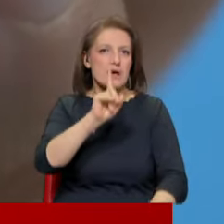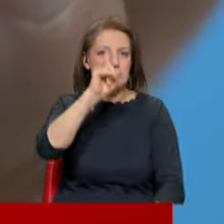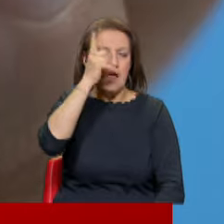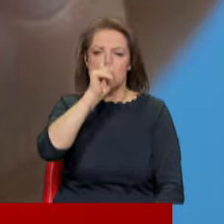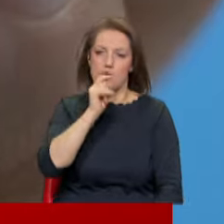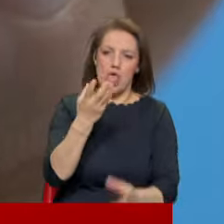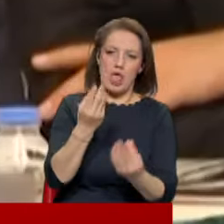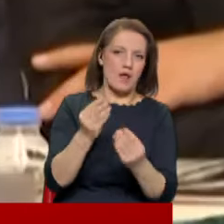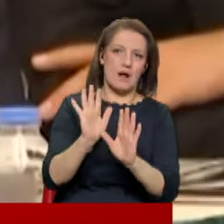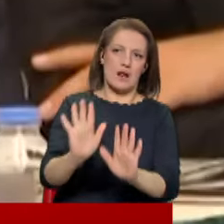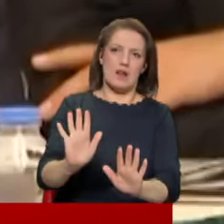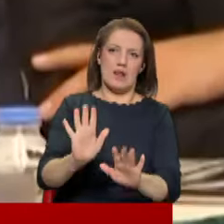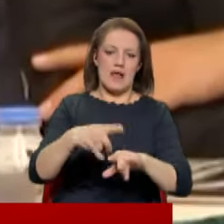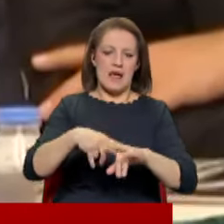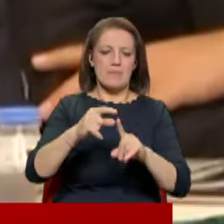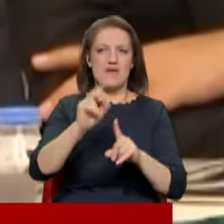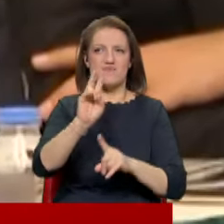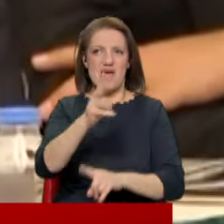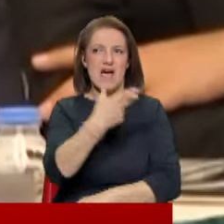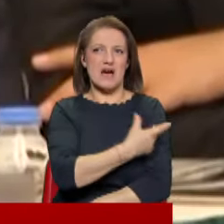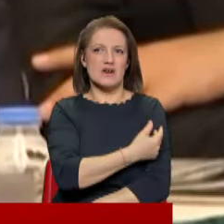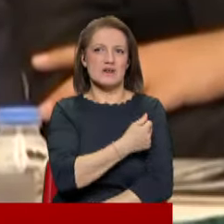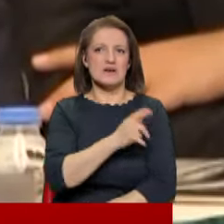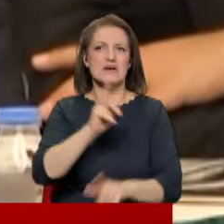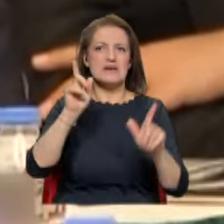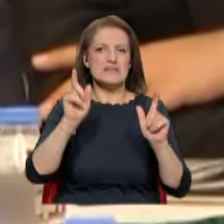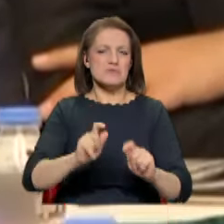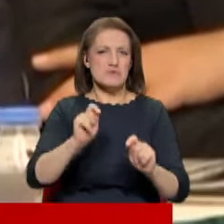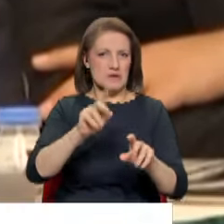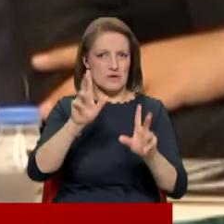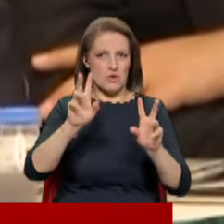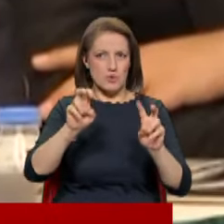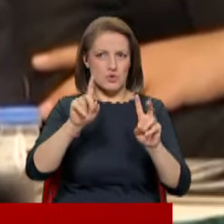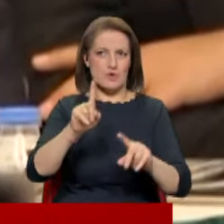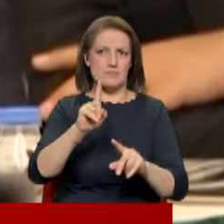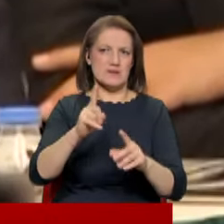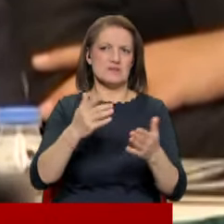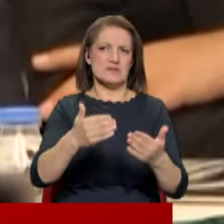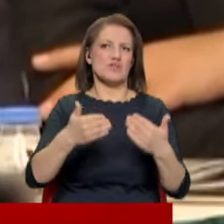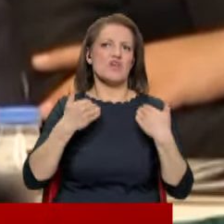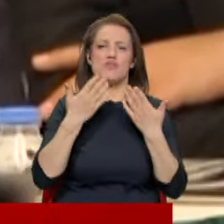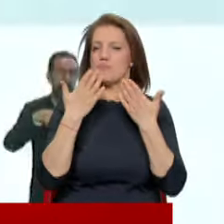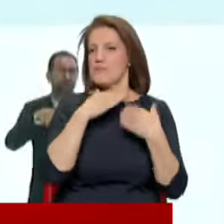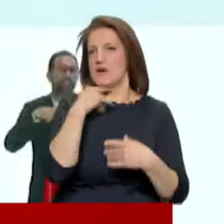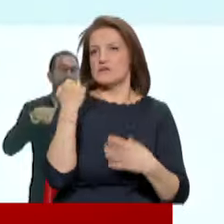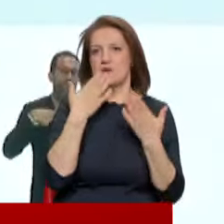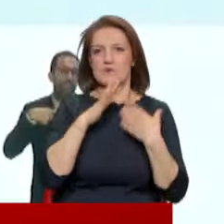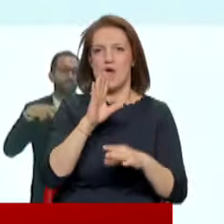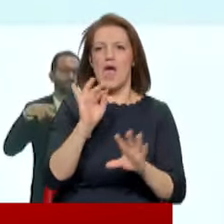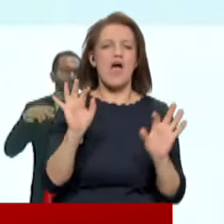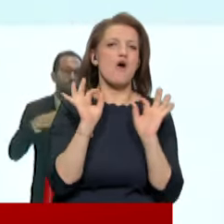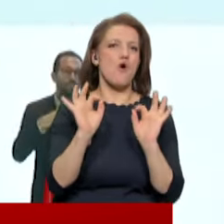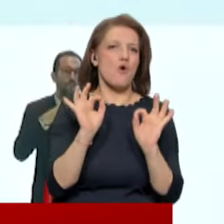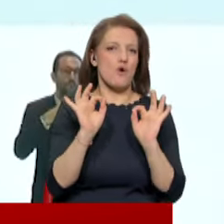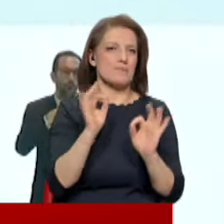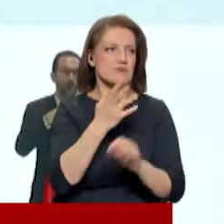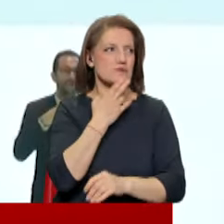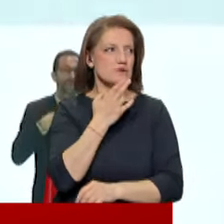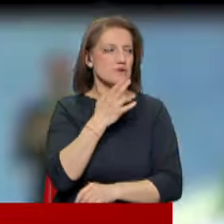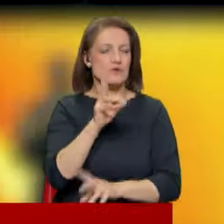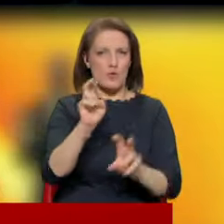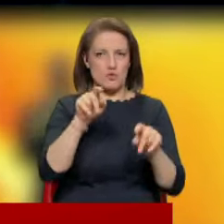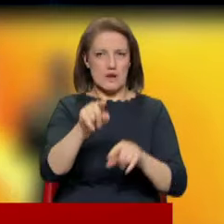vaat olarak kaldı. HPV aşısının uygulanması konusunda da bir çekincemiz asla yok. En önemli konulardan birisi